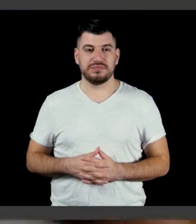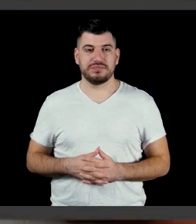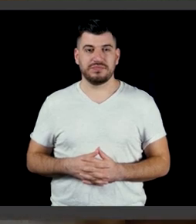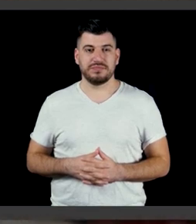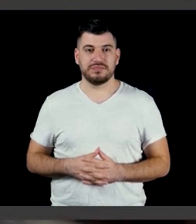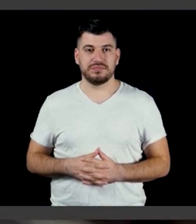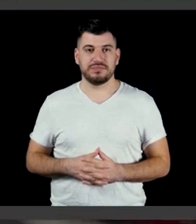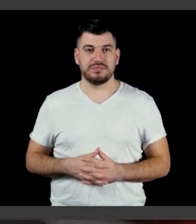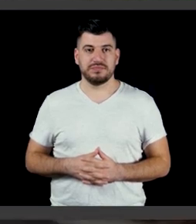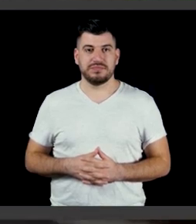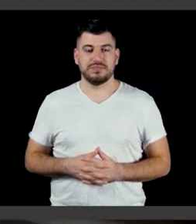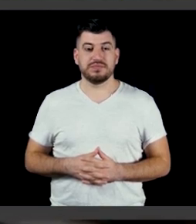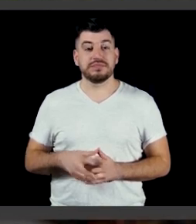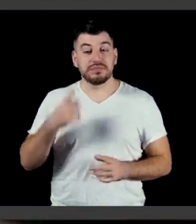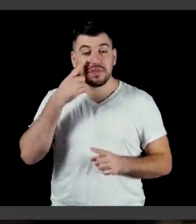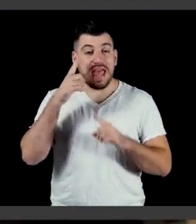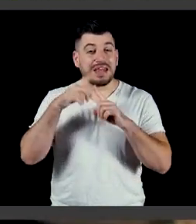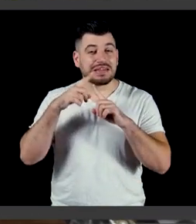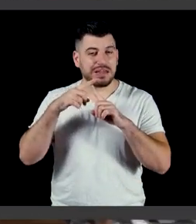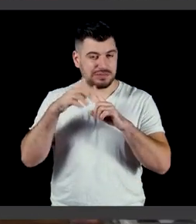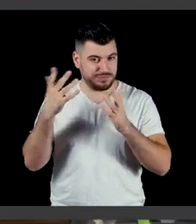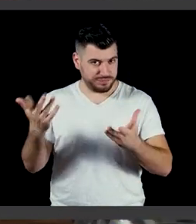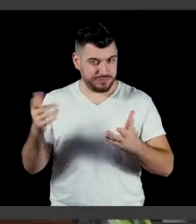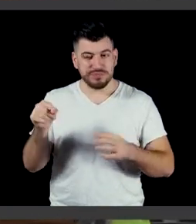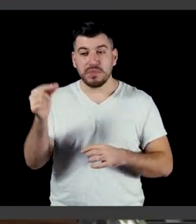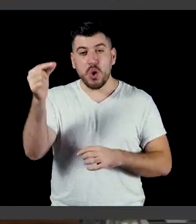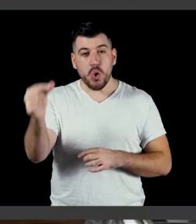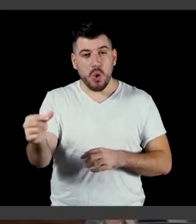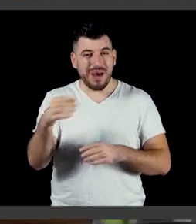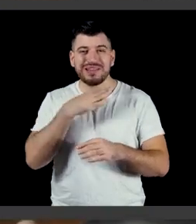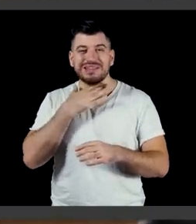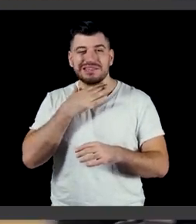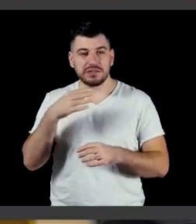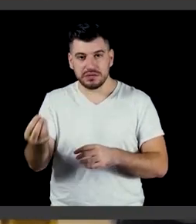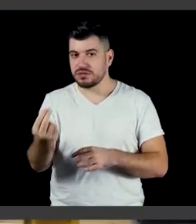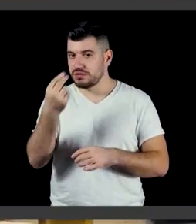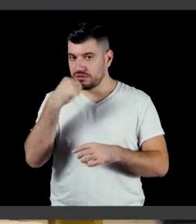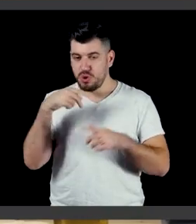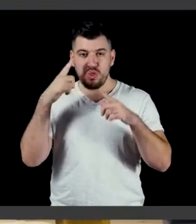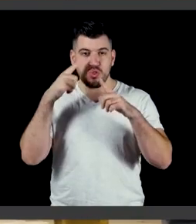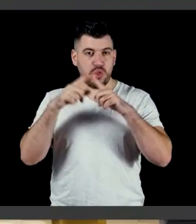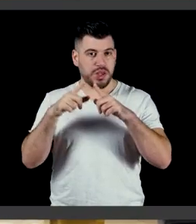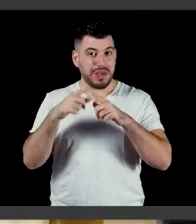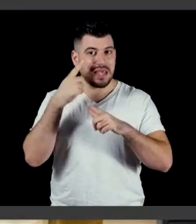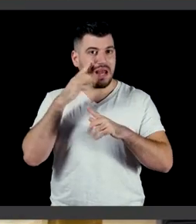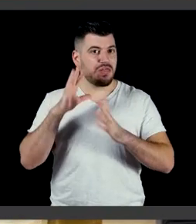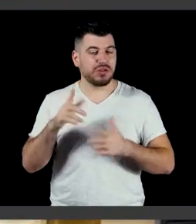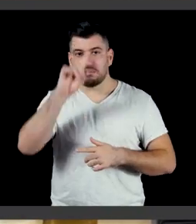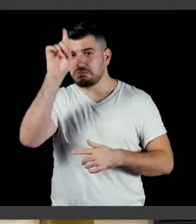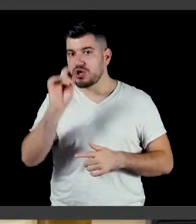Σε αυτό το σημείο θέλω να κάνετε ένα μικρό τεστ. Θα πάρετε ένα μικρό κομματάκι και θα το δοκιμάσετε για να δείτε άμα χρειάζεται